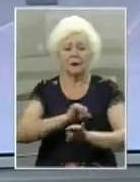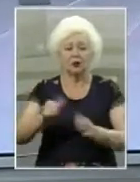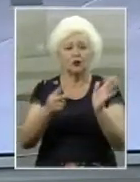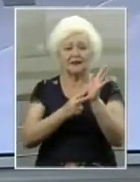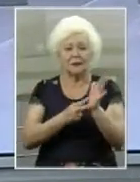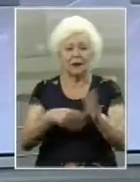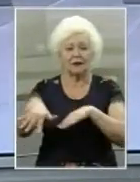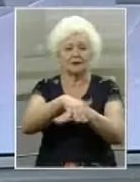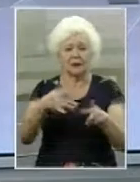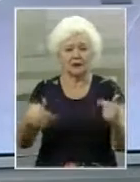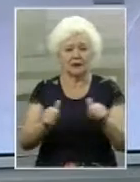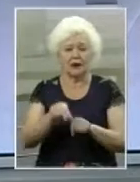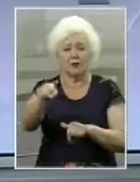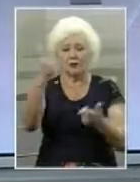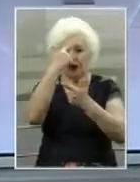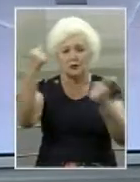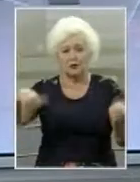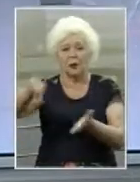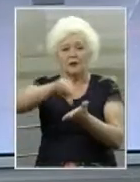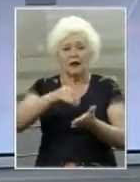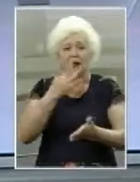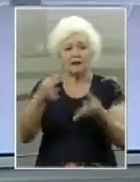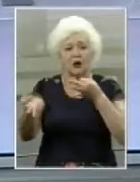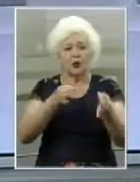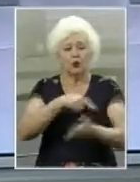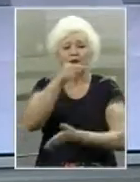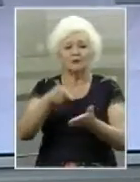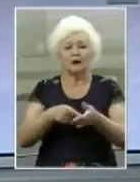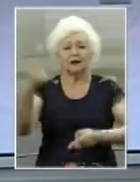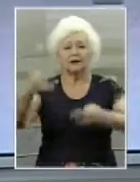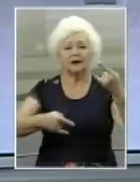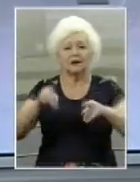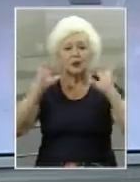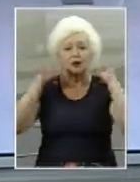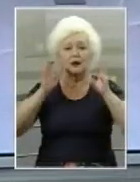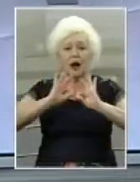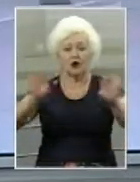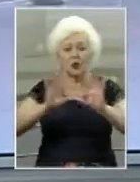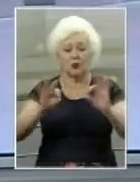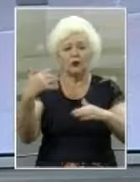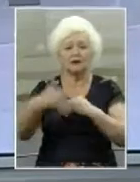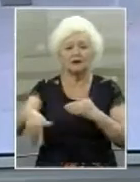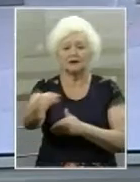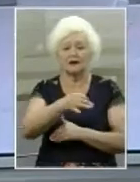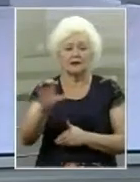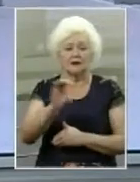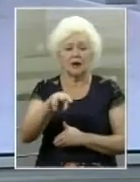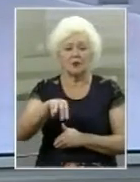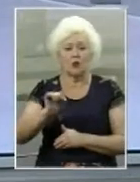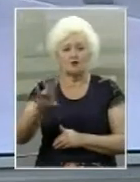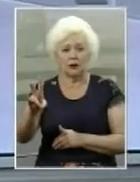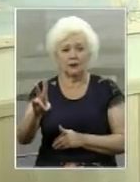населених пунктах. Про це нам повідомив представник Національної ради з питань телебачення і радіомовлення у Херсонській області Сергій